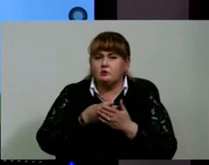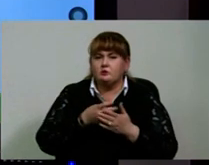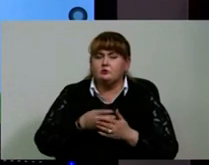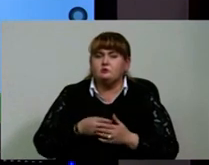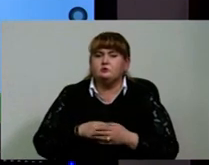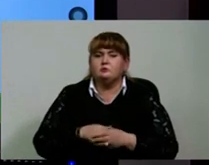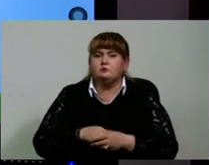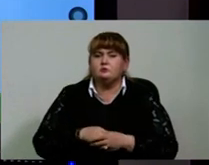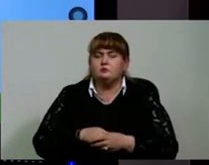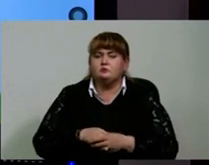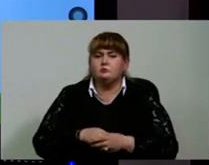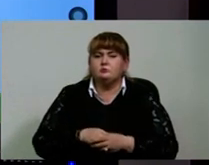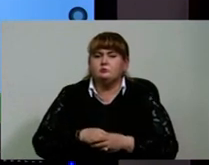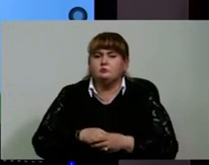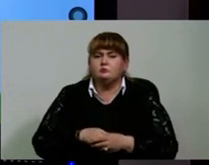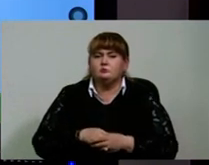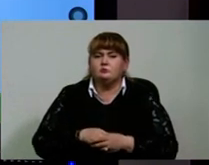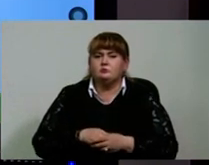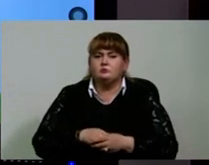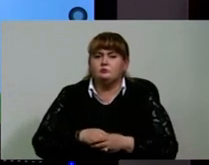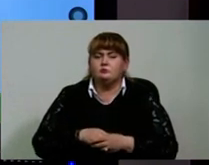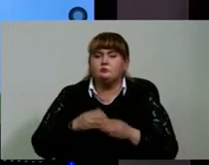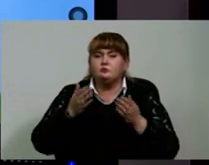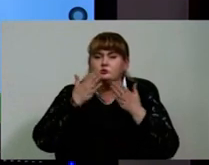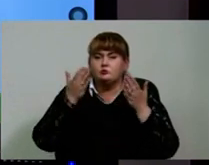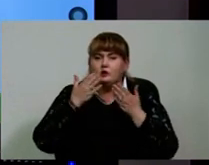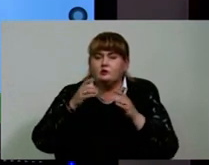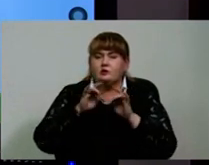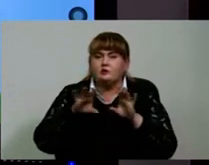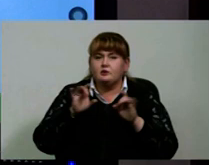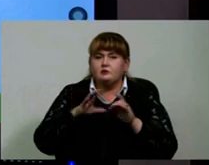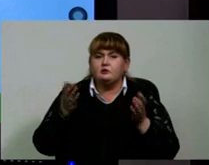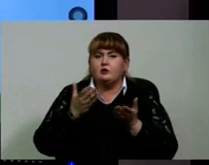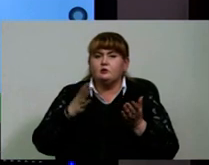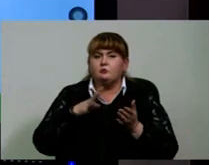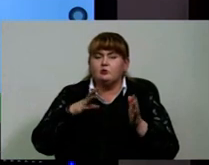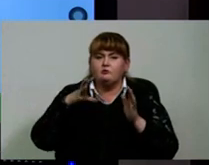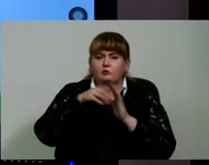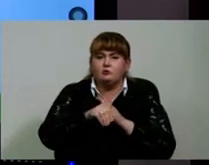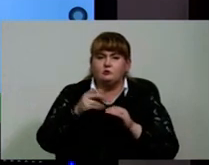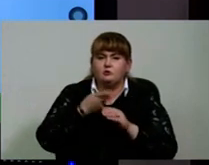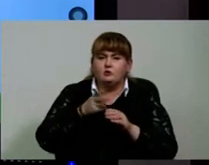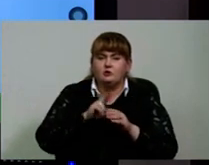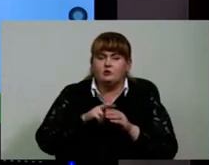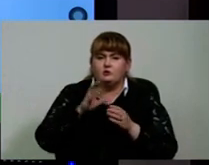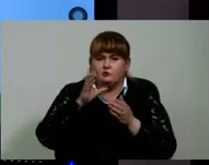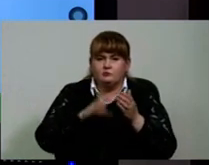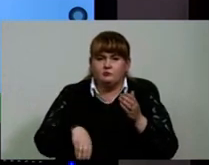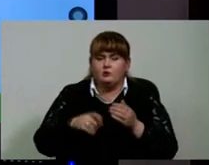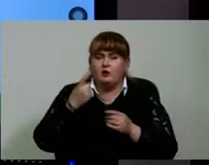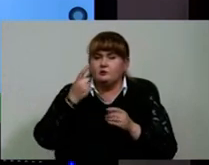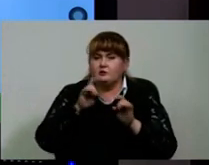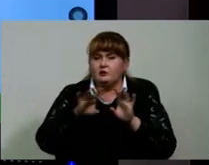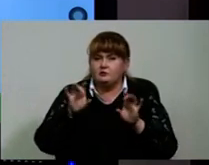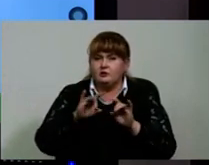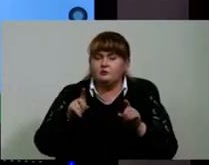внимательно, пожалуйста, на доску и прочитайте те рассказы, которые были включены в этот сборник. Один из его